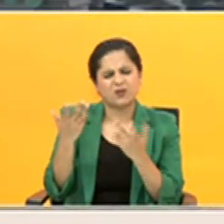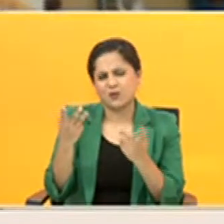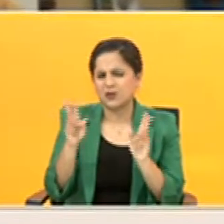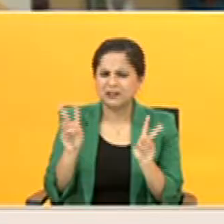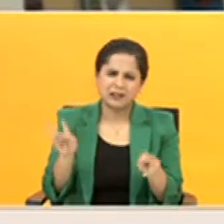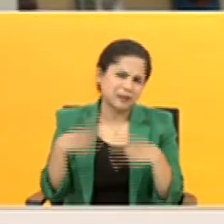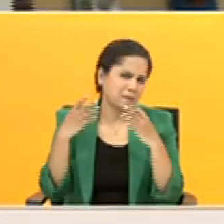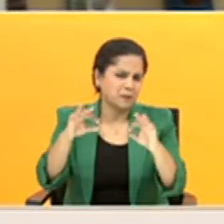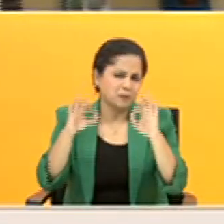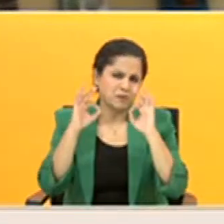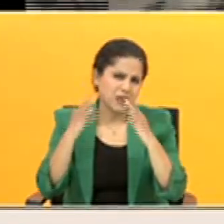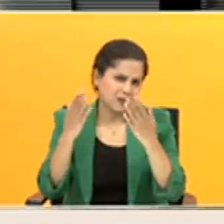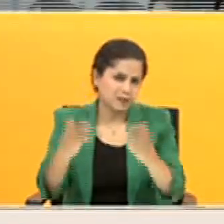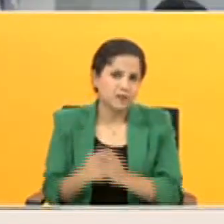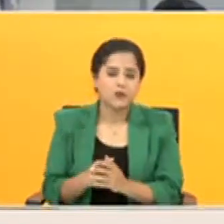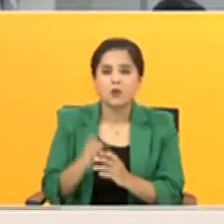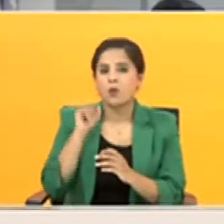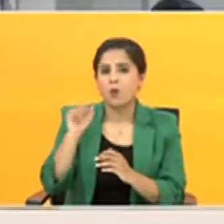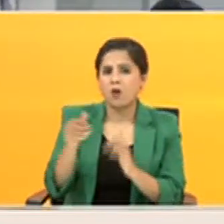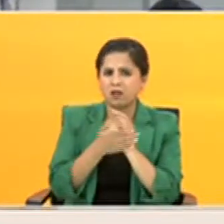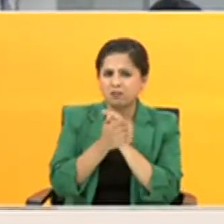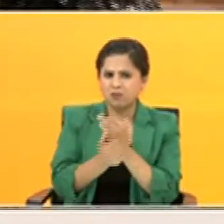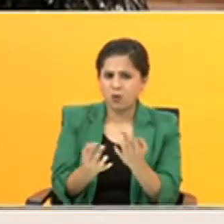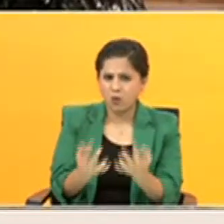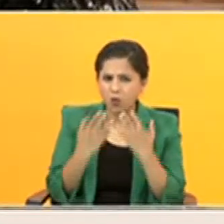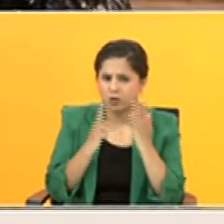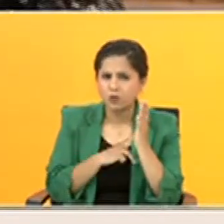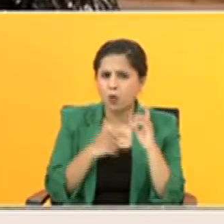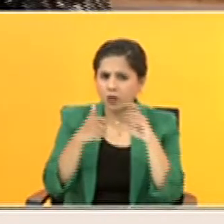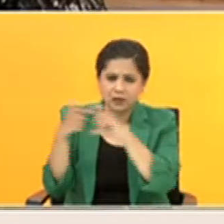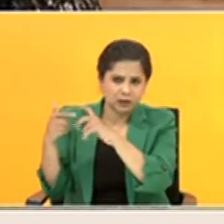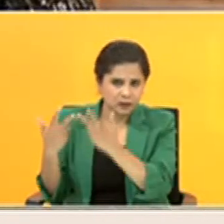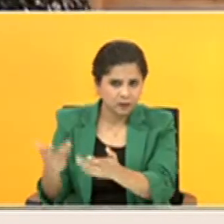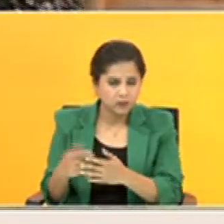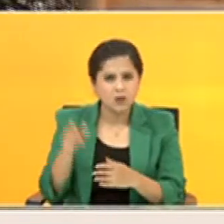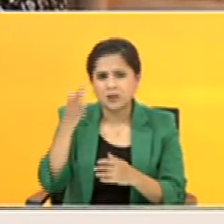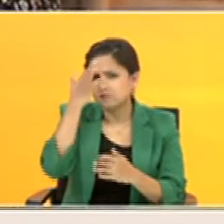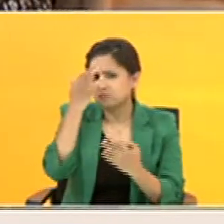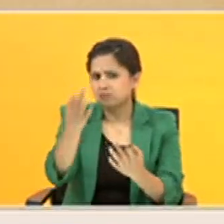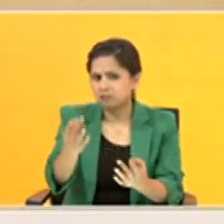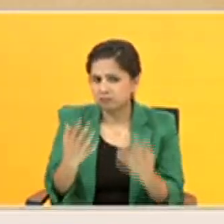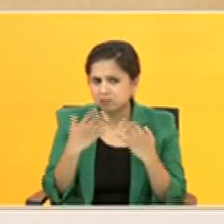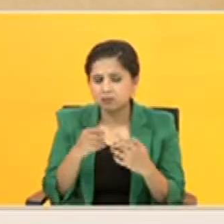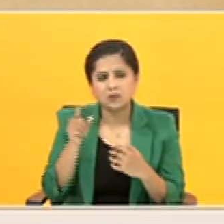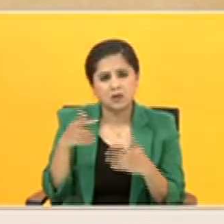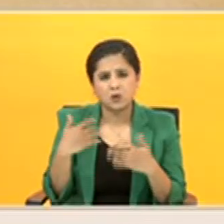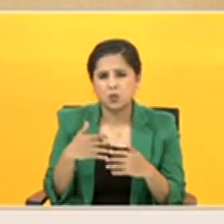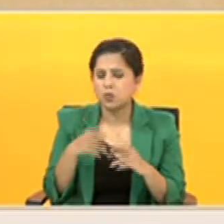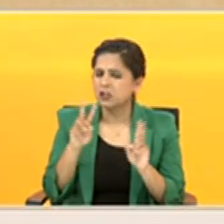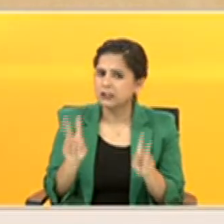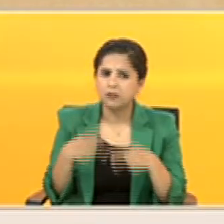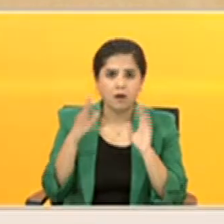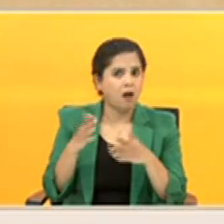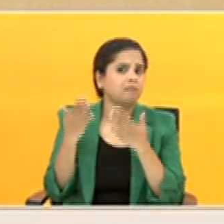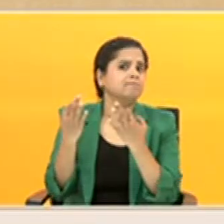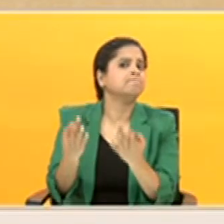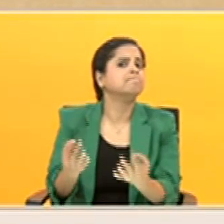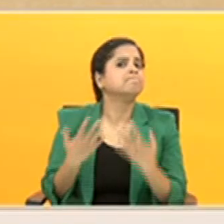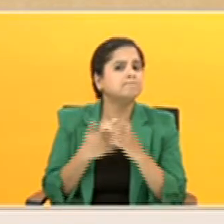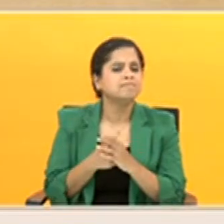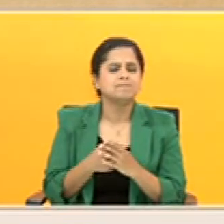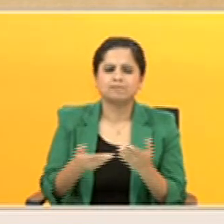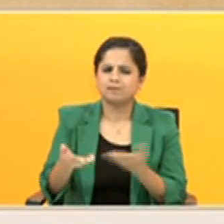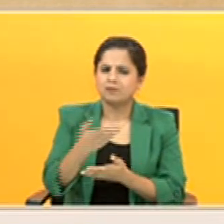है। वहाँ का सामर्थ्य, वहाँ का टैलेंट वाकई अद्भुत है। मुझे